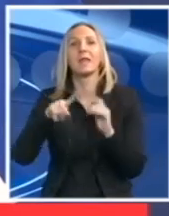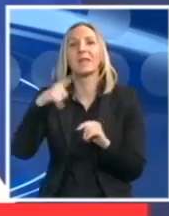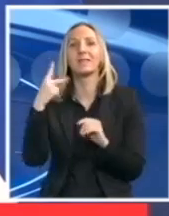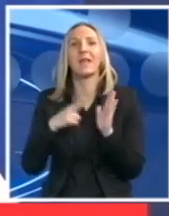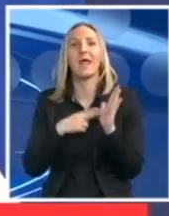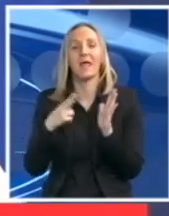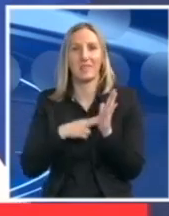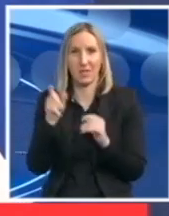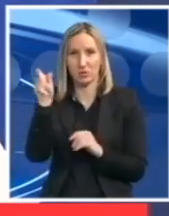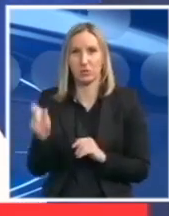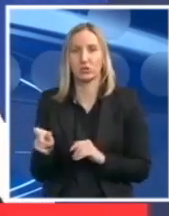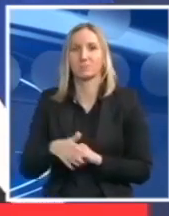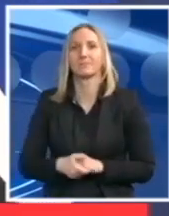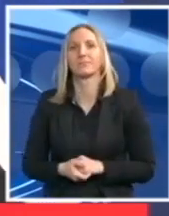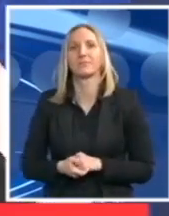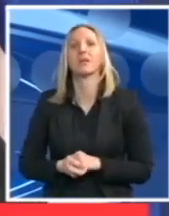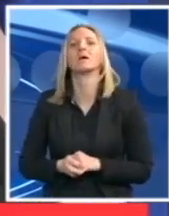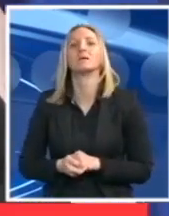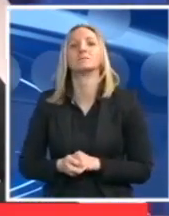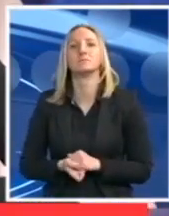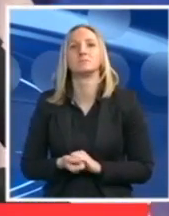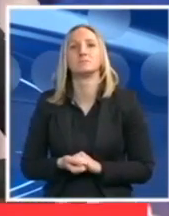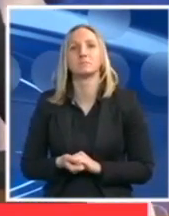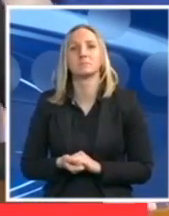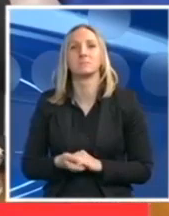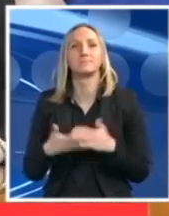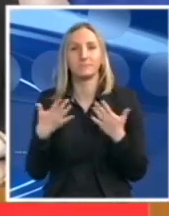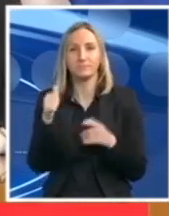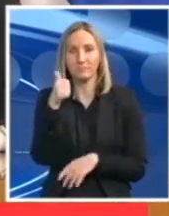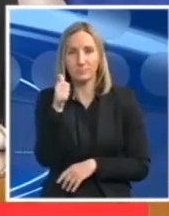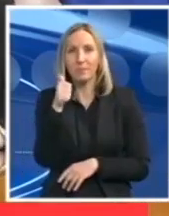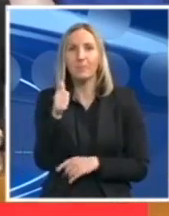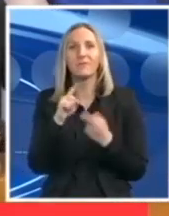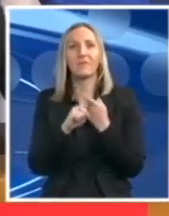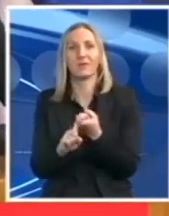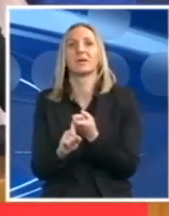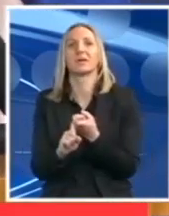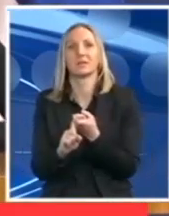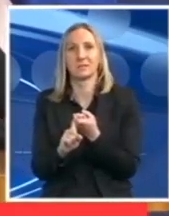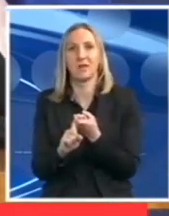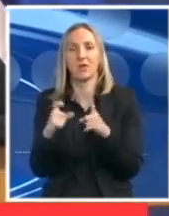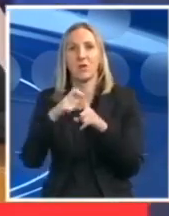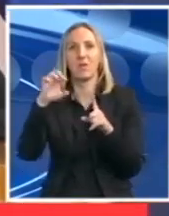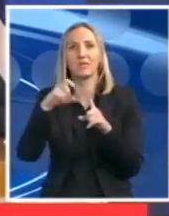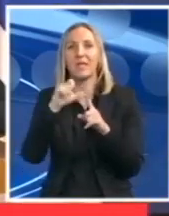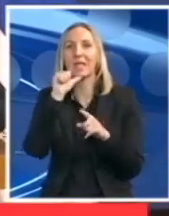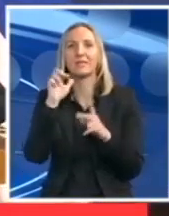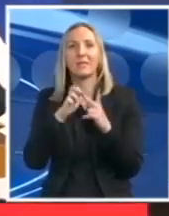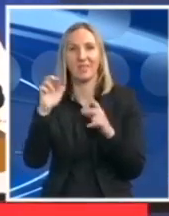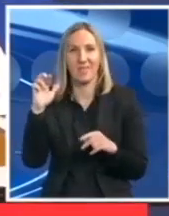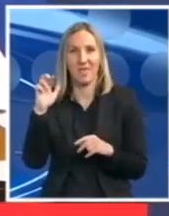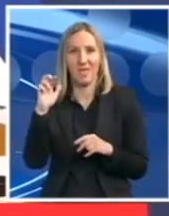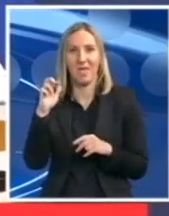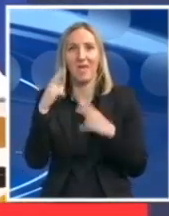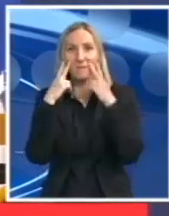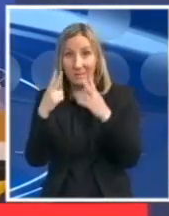Nešić, izvolite. Hvala, nema veze. Evo ovako, prvo što se tiče slučaja Dedinje, evo videli smo šta je